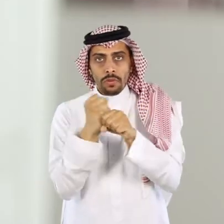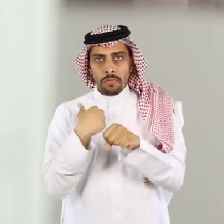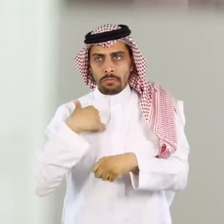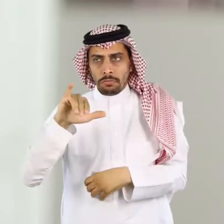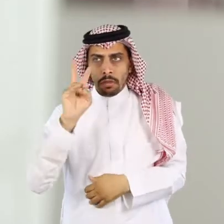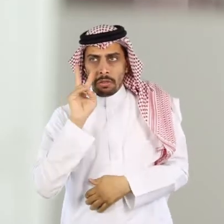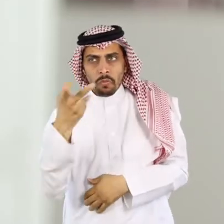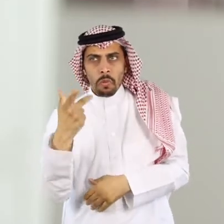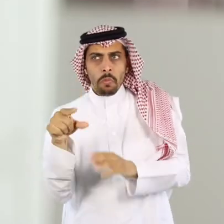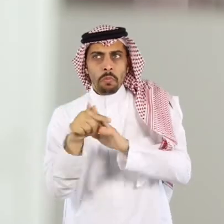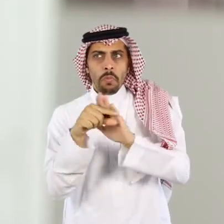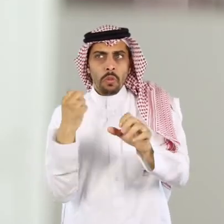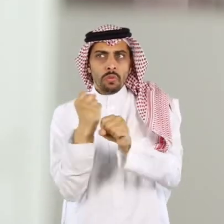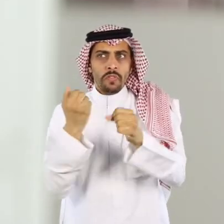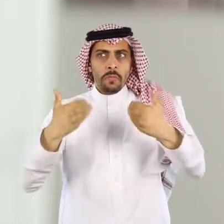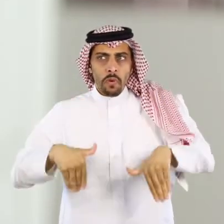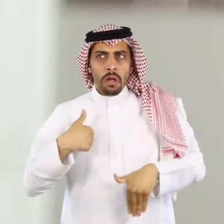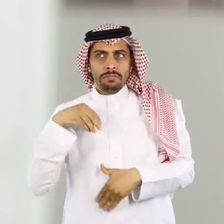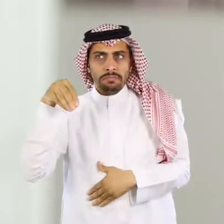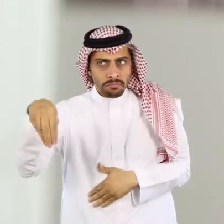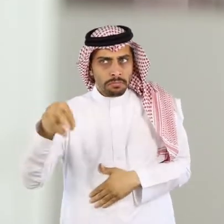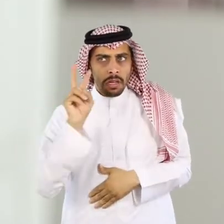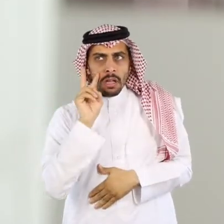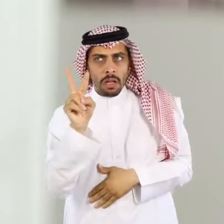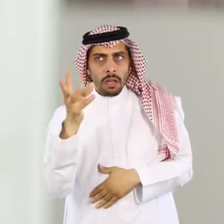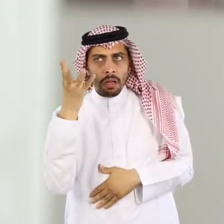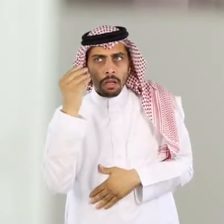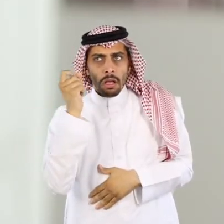أصحاب العمل لتوظيف أشخاص ذوي الإعاقة،